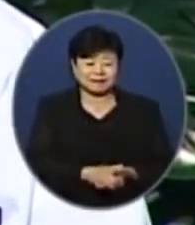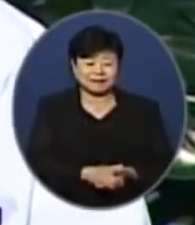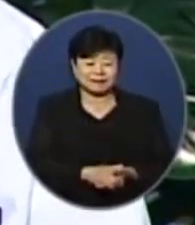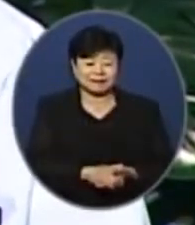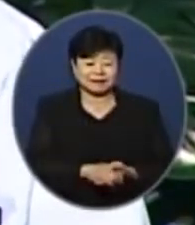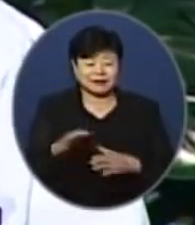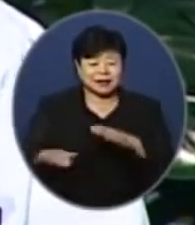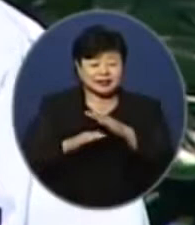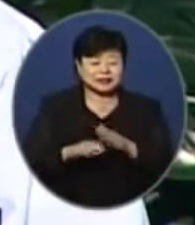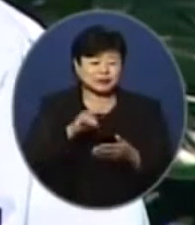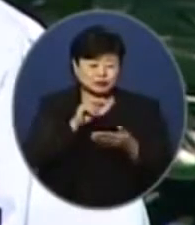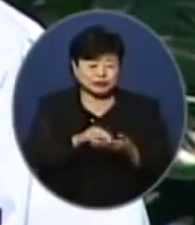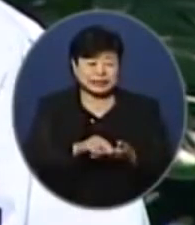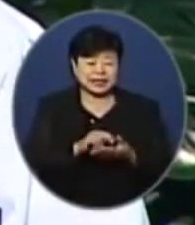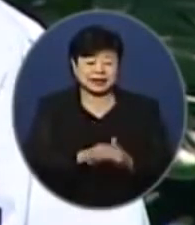가정의 문제,